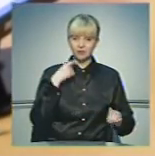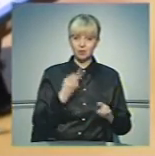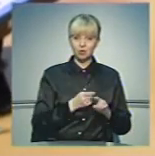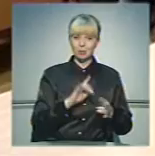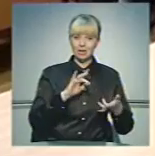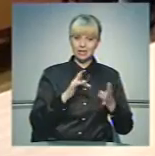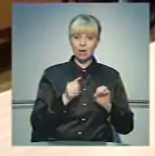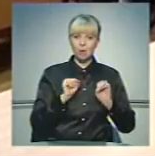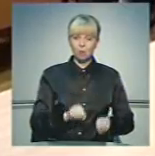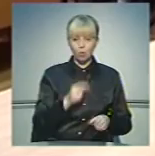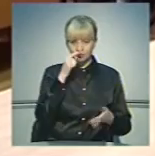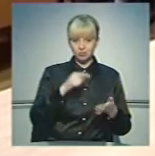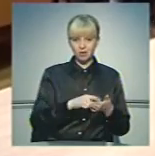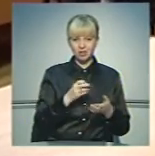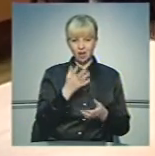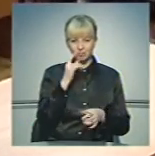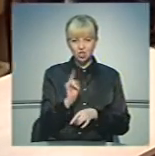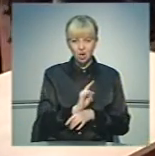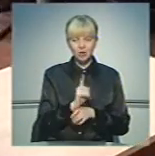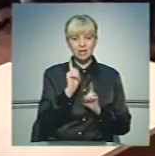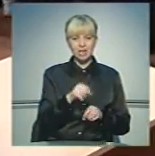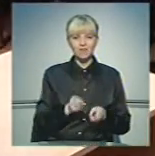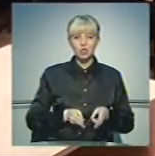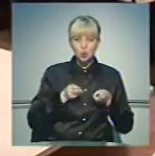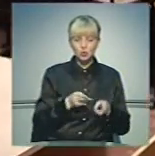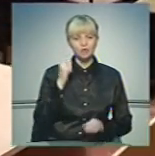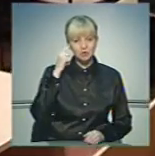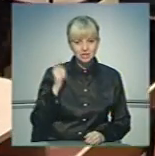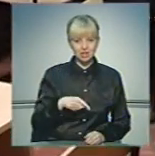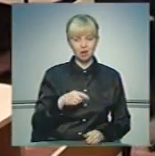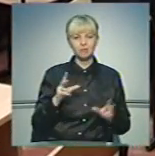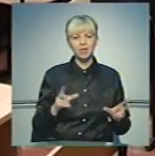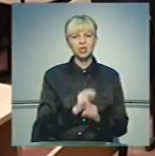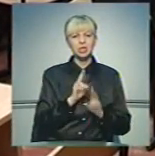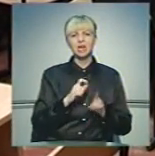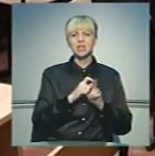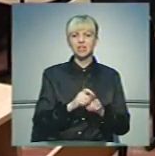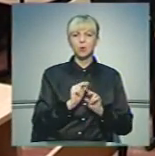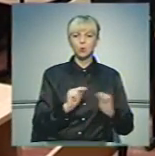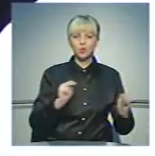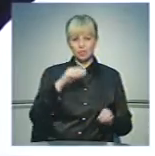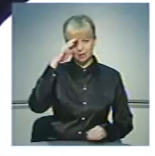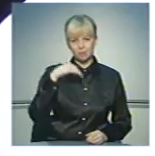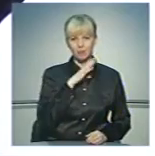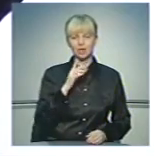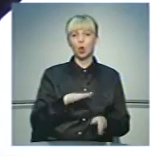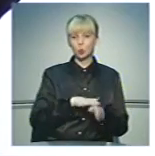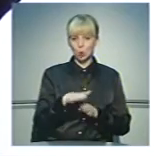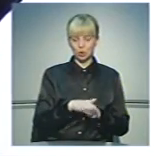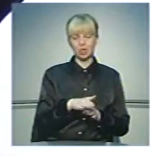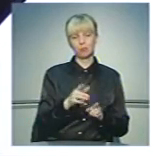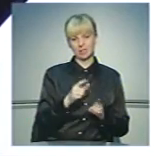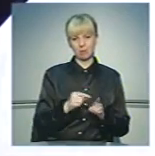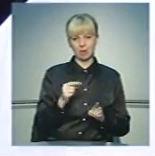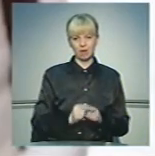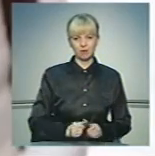що в інтернеті можна натрапити на шахраїв та навіть злочинців. Знають, на щастя, лише зі слів вчителів та батьків, тож дотримуються певних